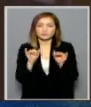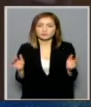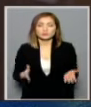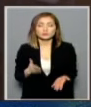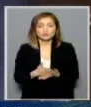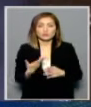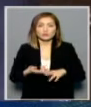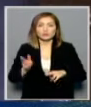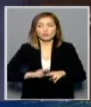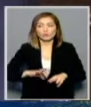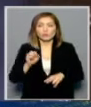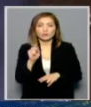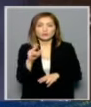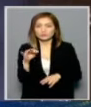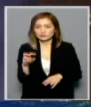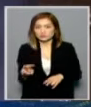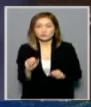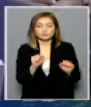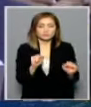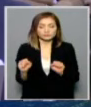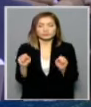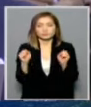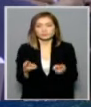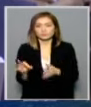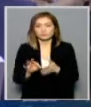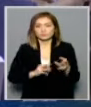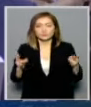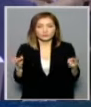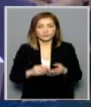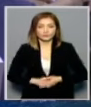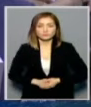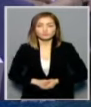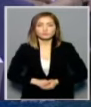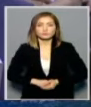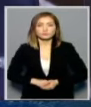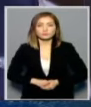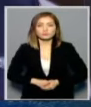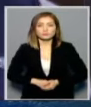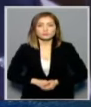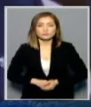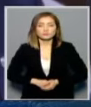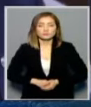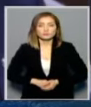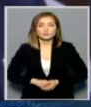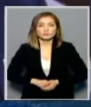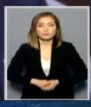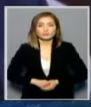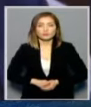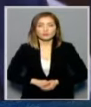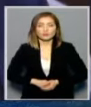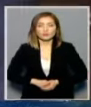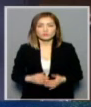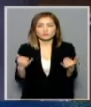тарауда. Сол себепті облыс әкімі оның алдын алу шараларын жеделдету керектігін тілге тиек етті. Барлығыңызға белгілі, қазіргі